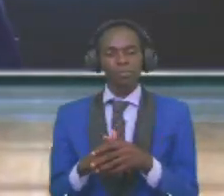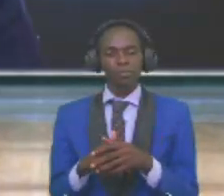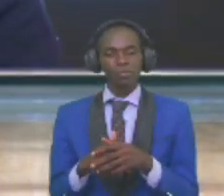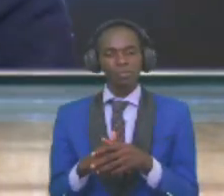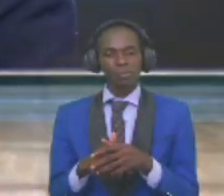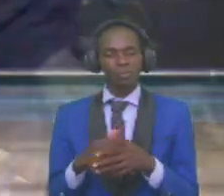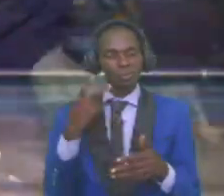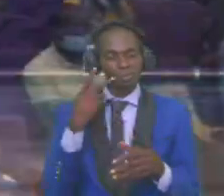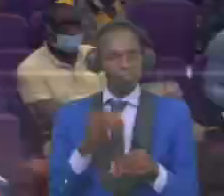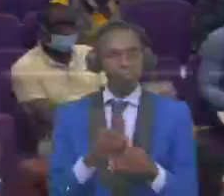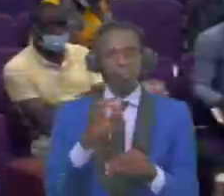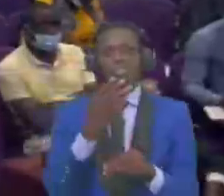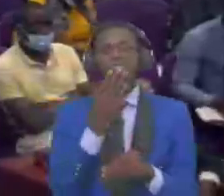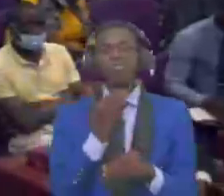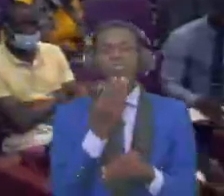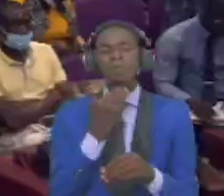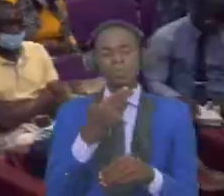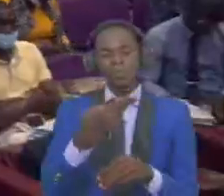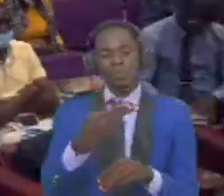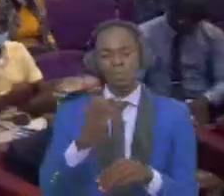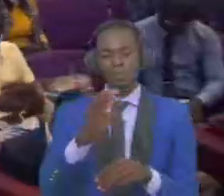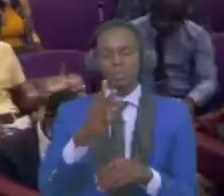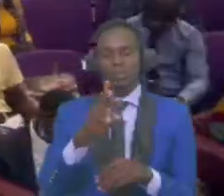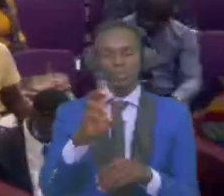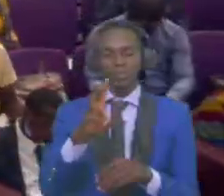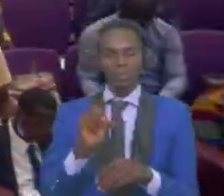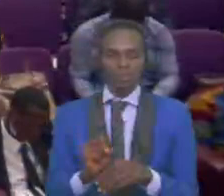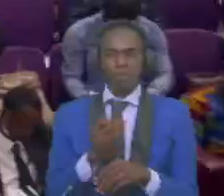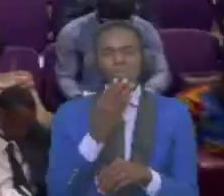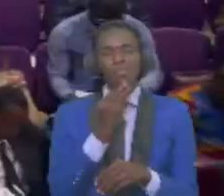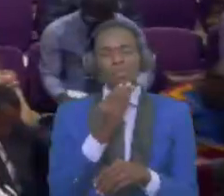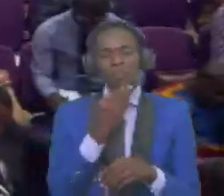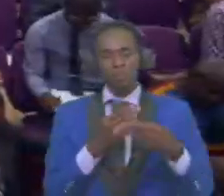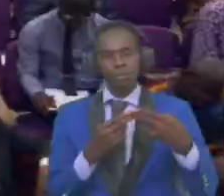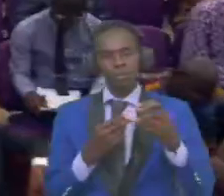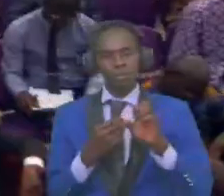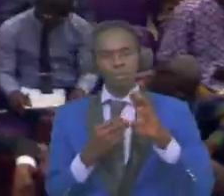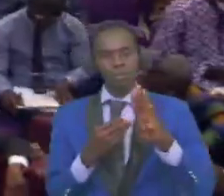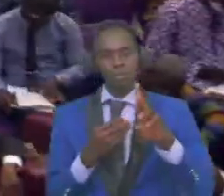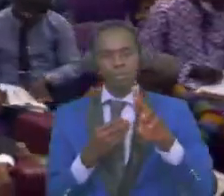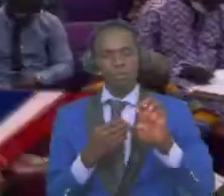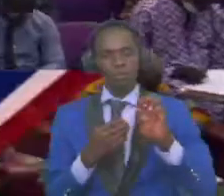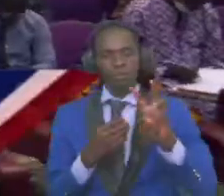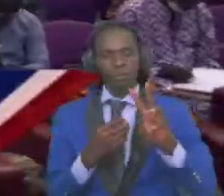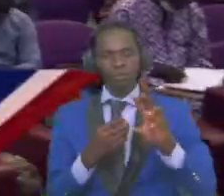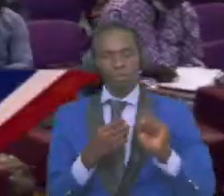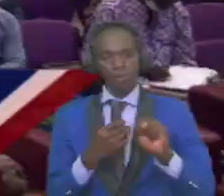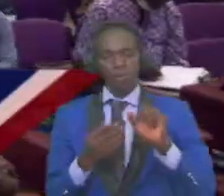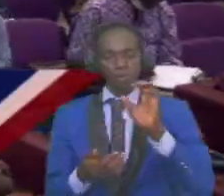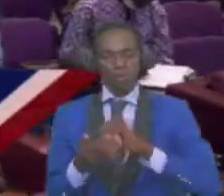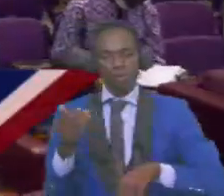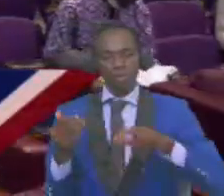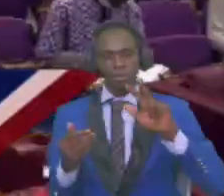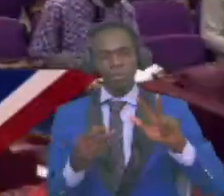ligne alors osez bleus evry toi versées et bleu chapitre